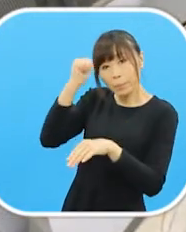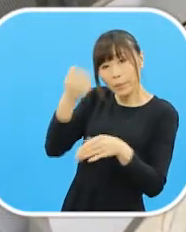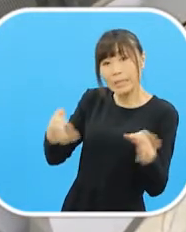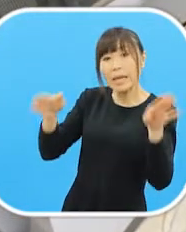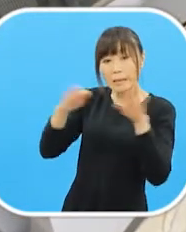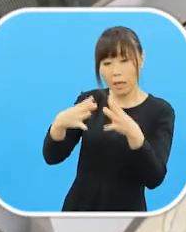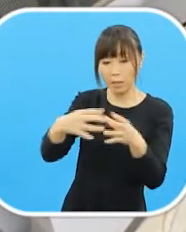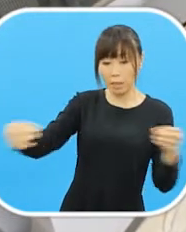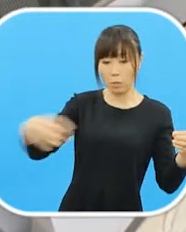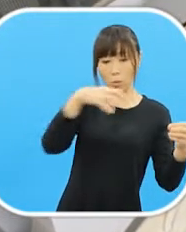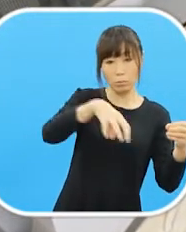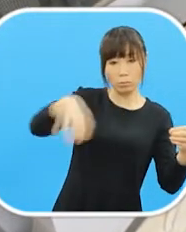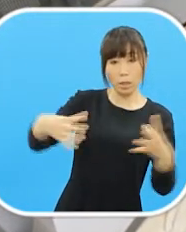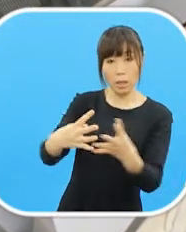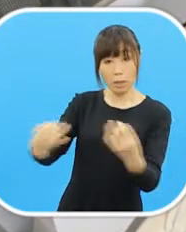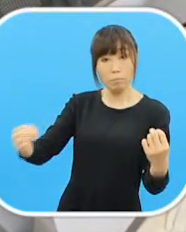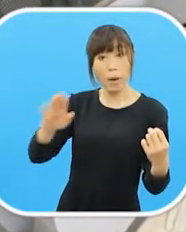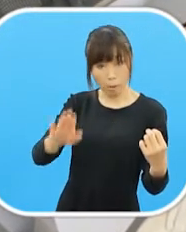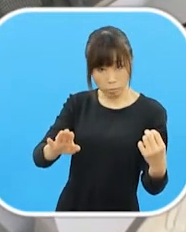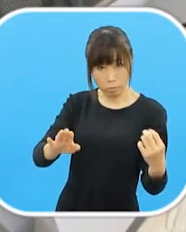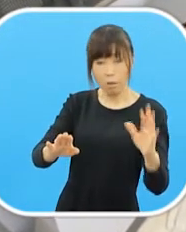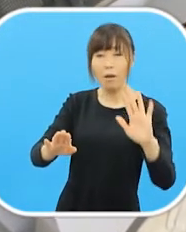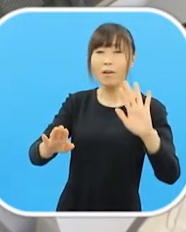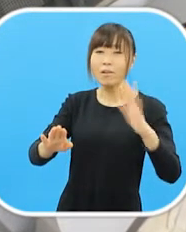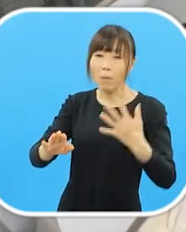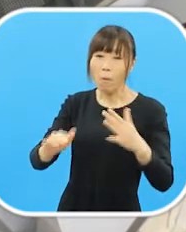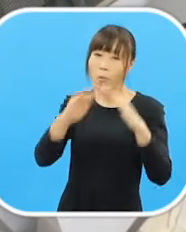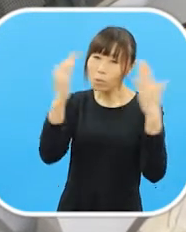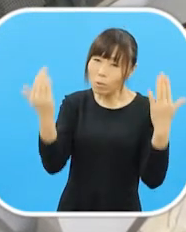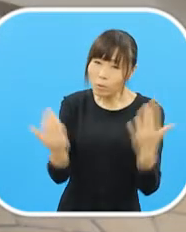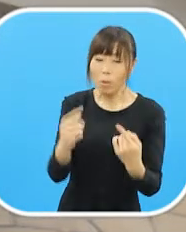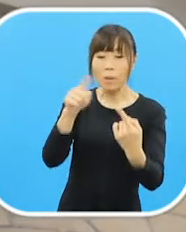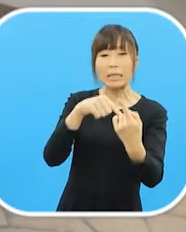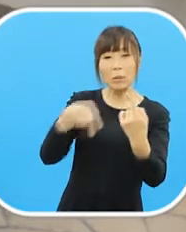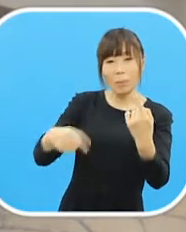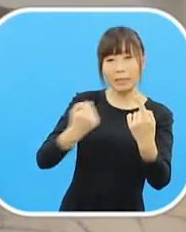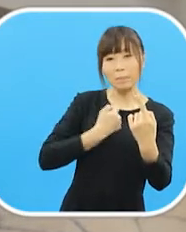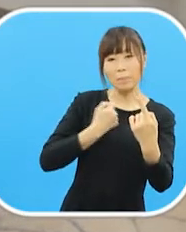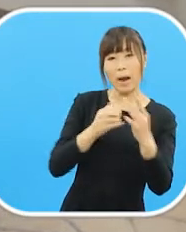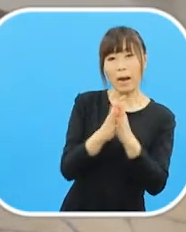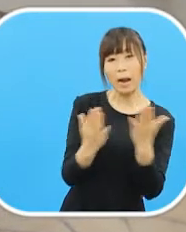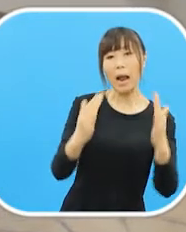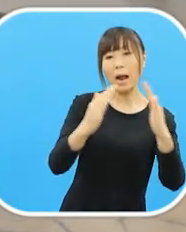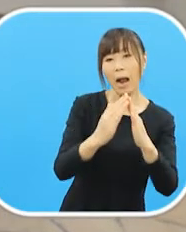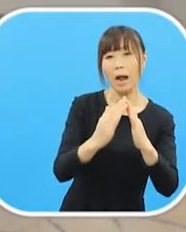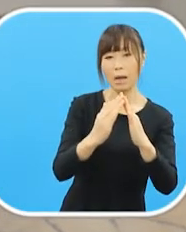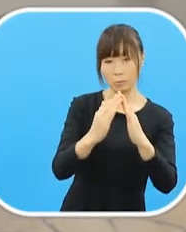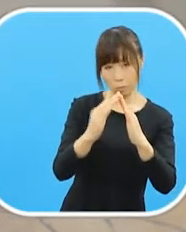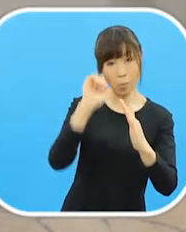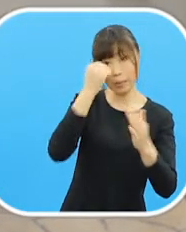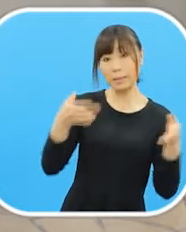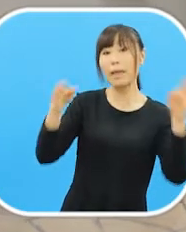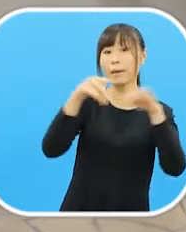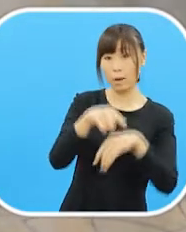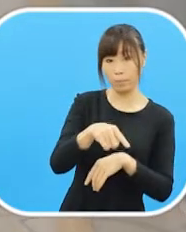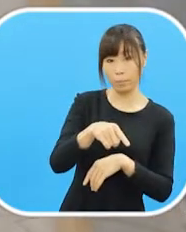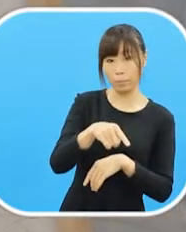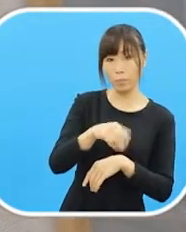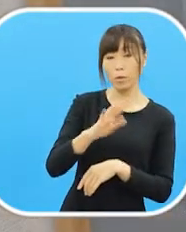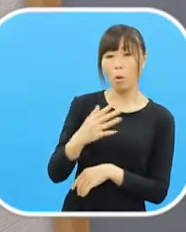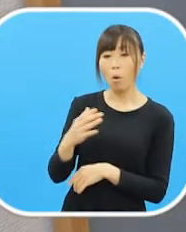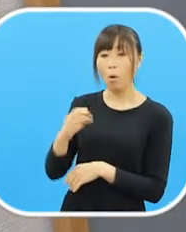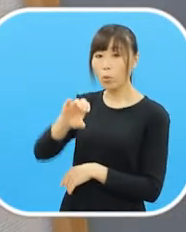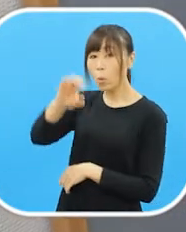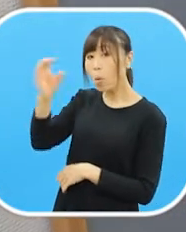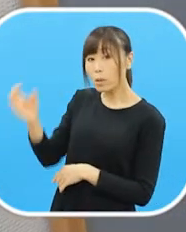いあるんですけど、多くは一人の漫画家のものなんですね、でも秋田の横手の漫画美術館っていうのは100枚以